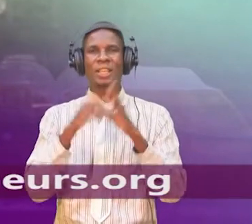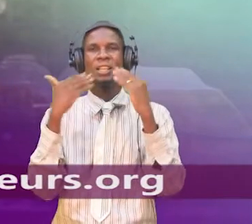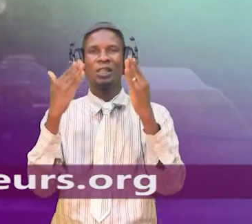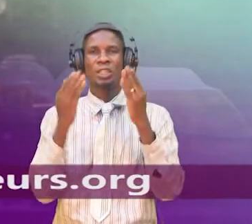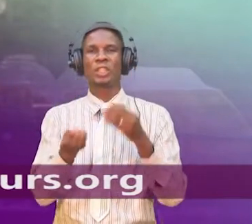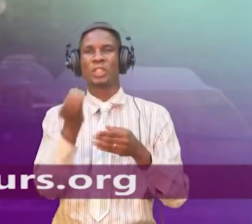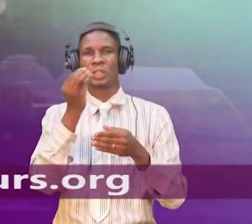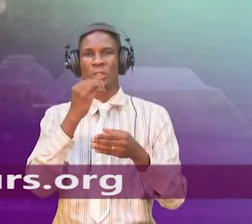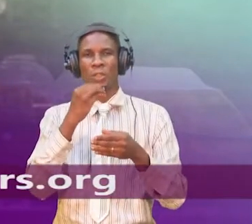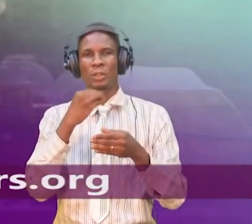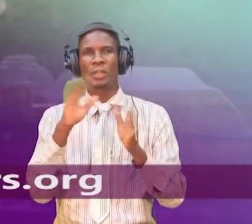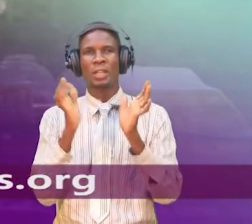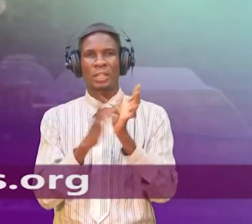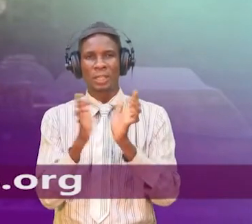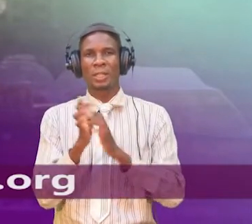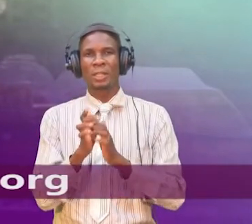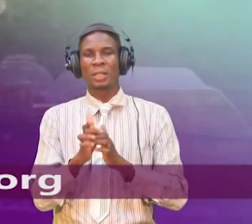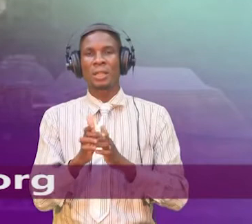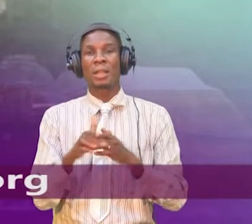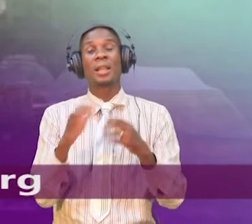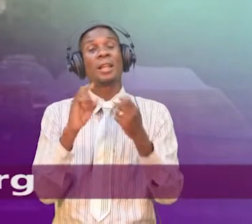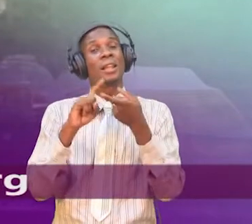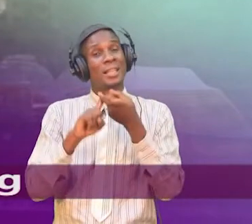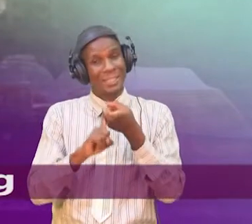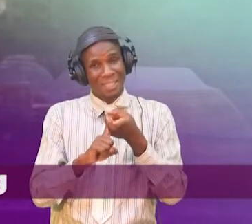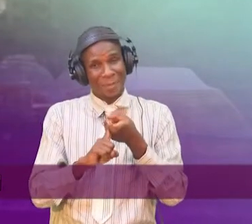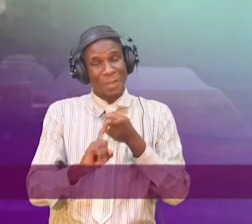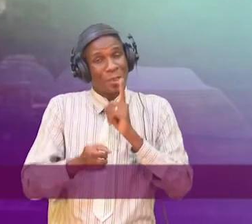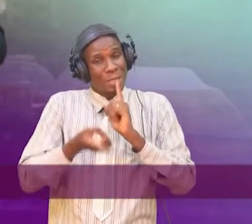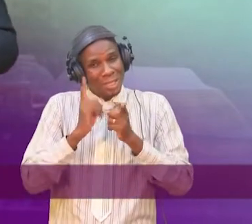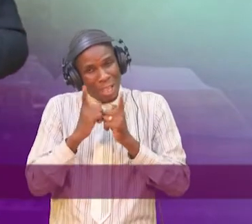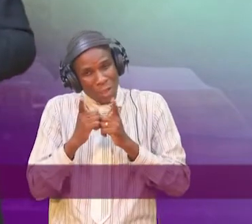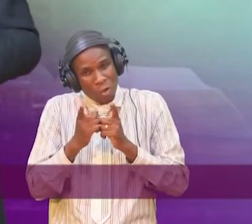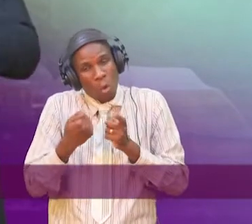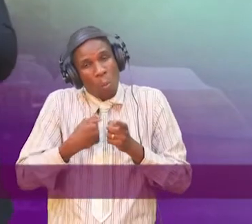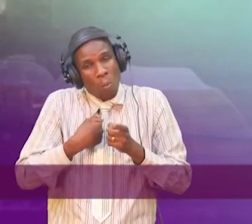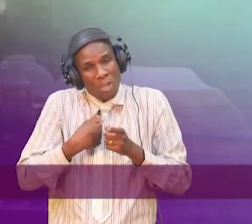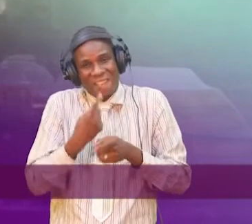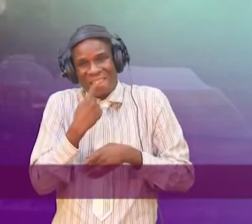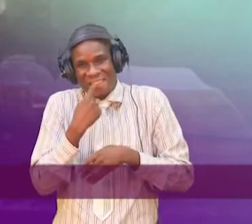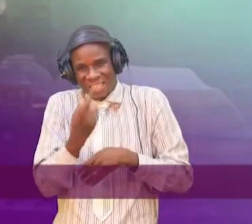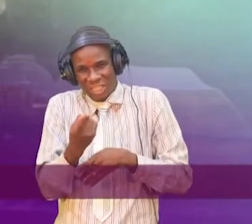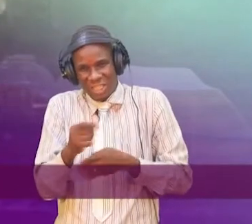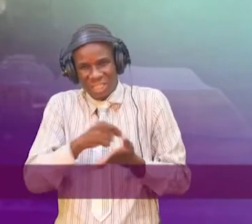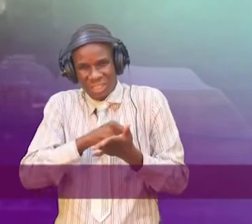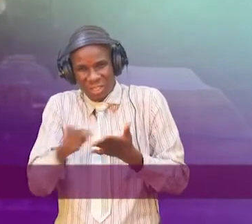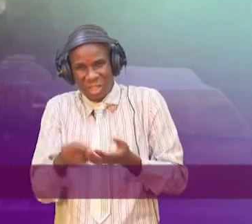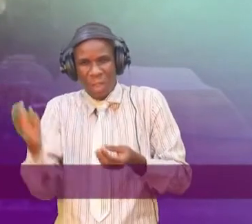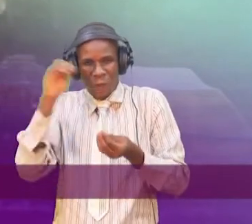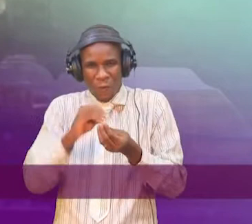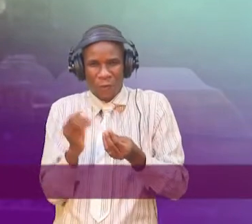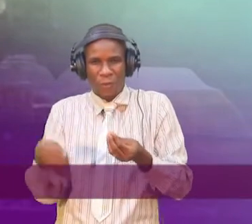oyo apesi biso yango kati na Yesu Kristo. Baninga na ngai, naboyi kobandela maloba na ngai, nalingi natia lisusu mondelo